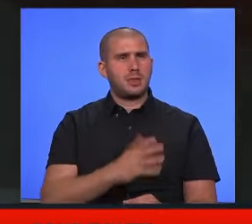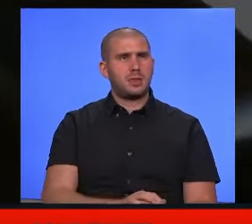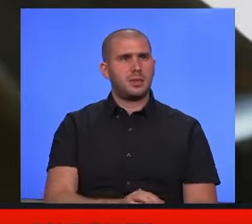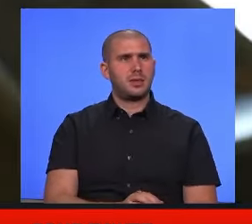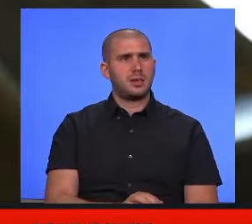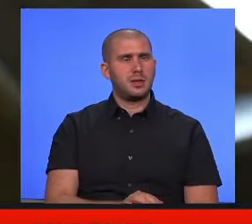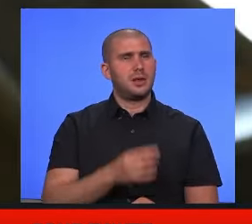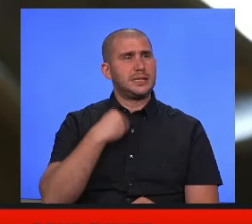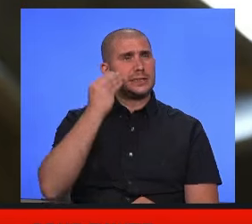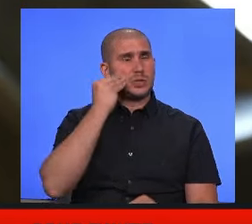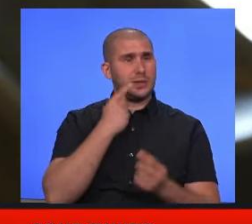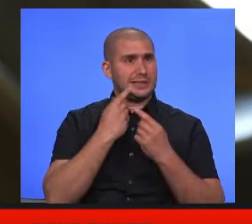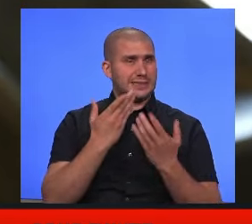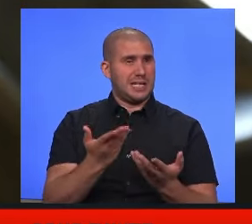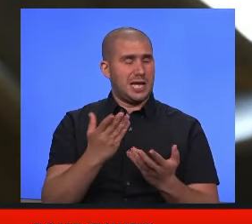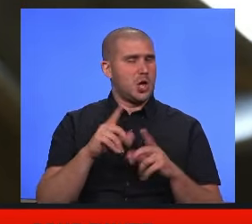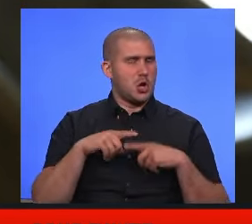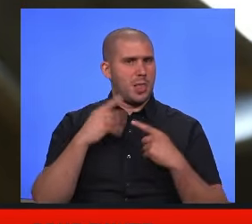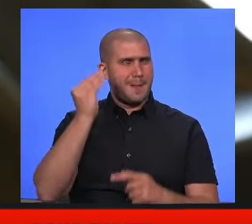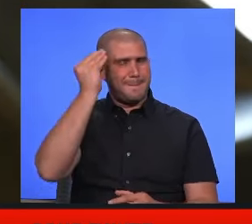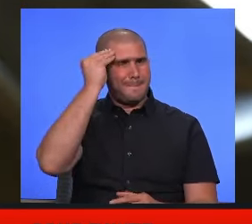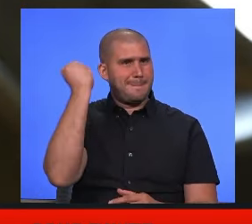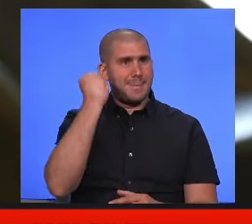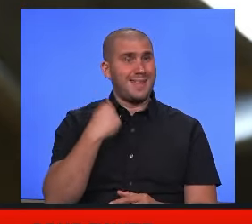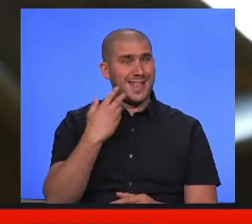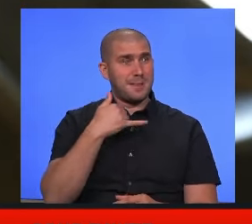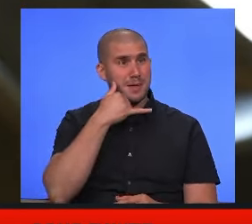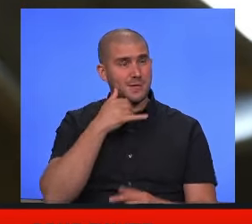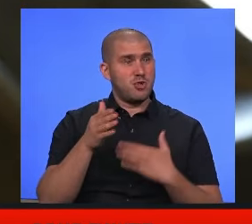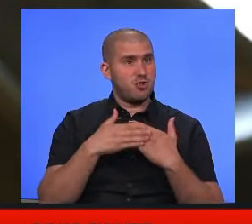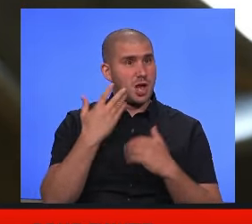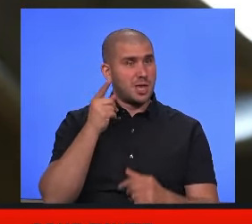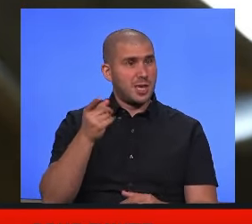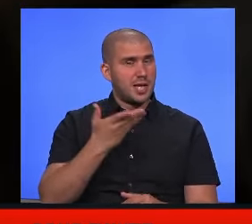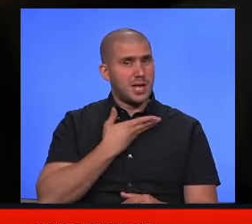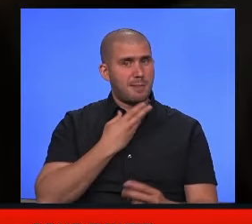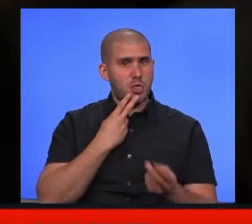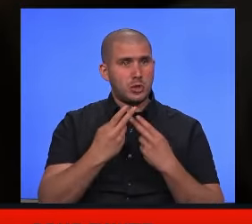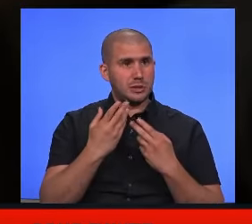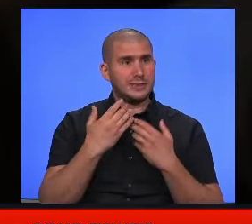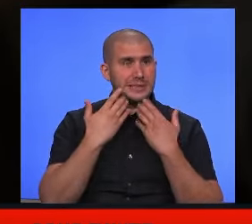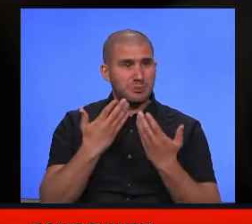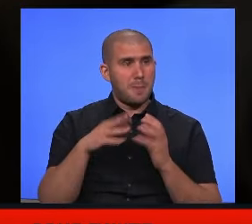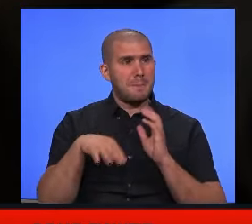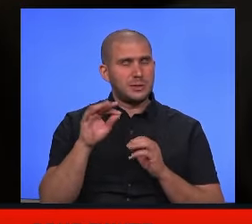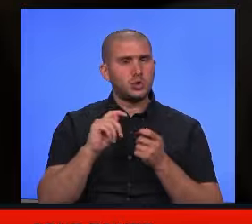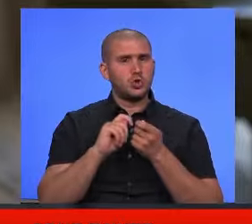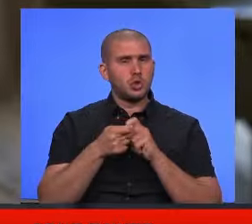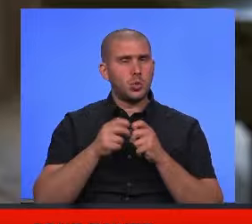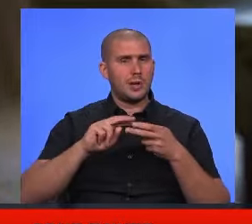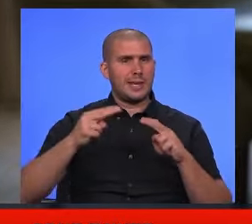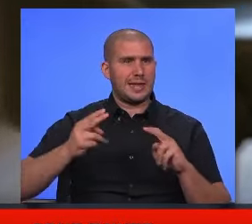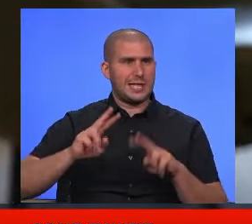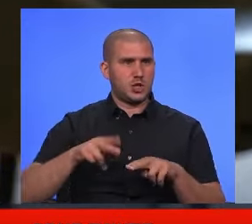אני אזכור את השיחה הזאת כל החיים שלי. אני הייתי בטלפון, אשתי הייתה שם, היא קיבלה את התוצאות וסיפרו לנו שמצאו בשינוי